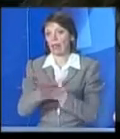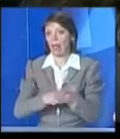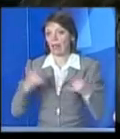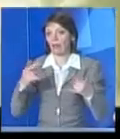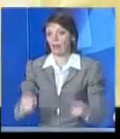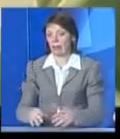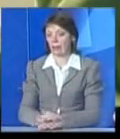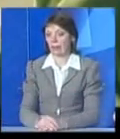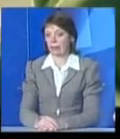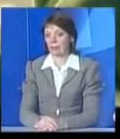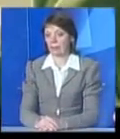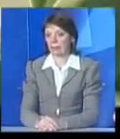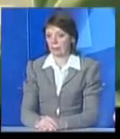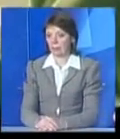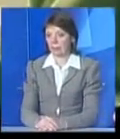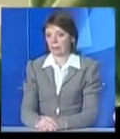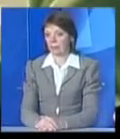сюжеті.